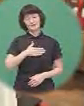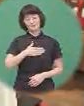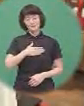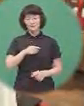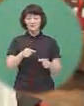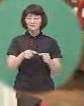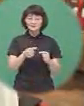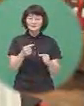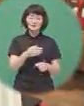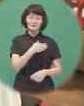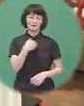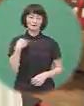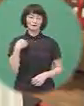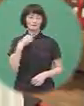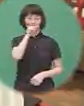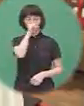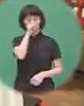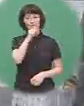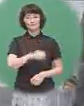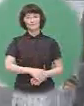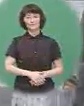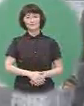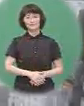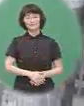るきっかけにもなるかなと思ってます。